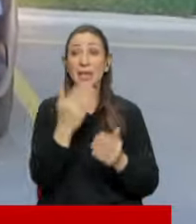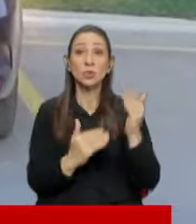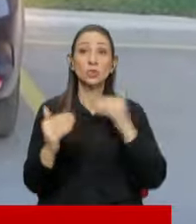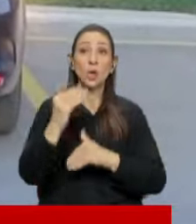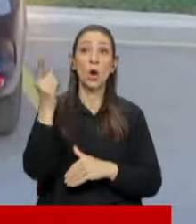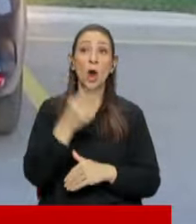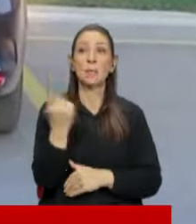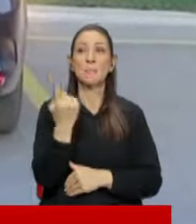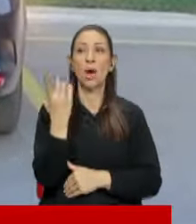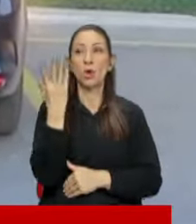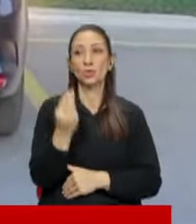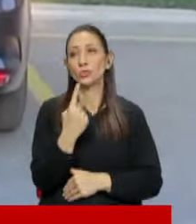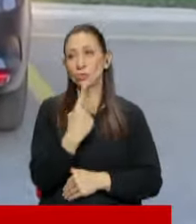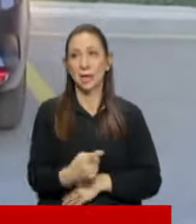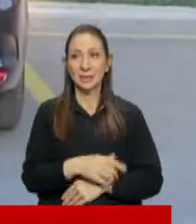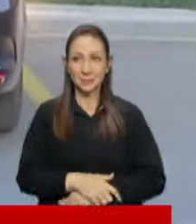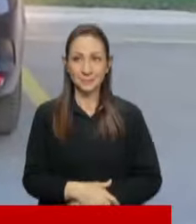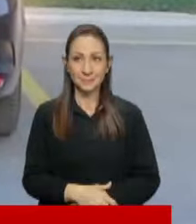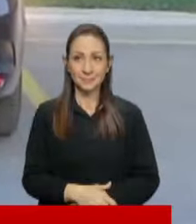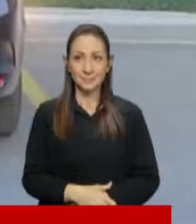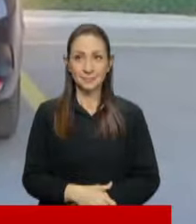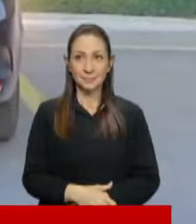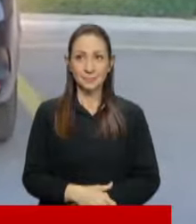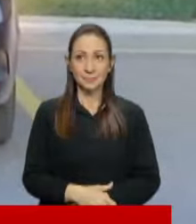yüksek oranlardan biri olduğunu söyledi.